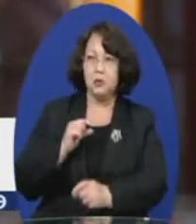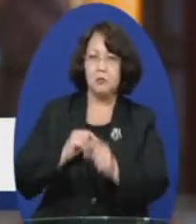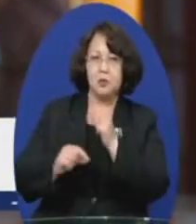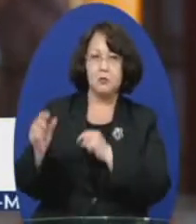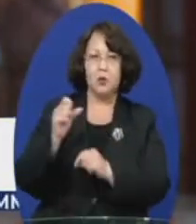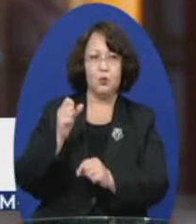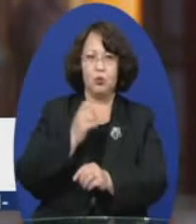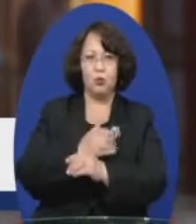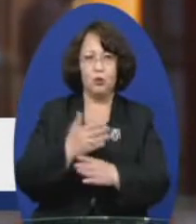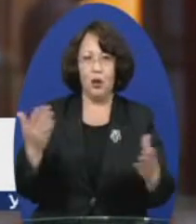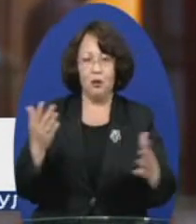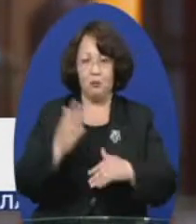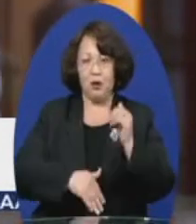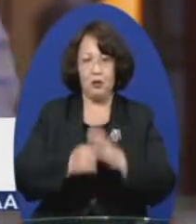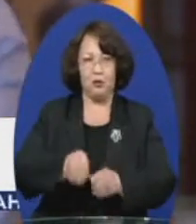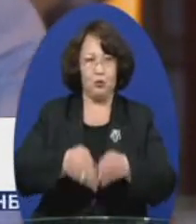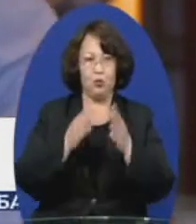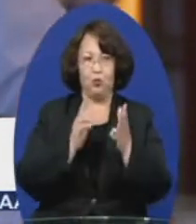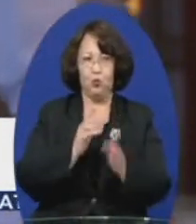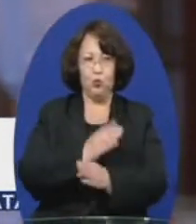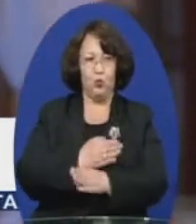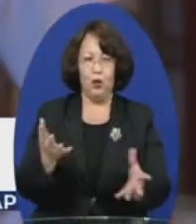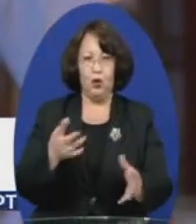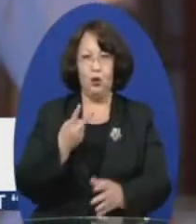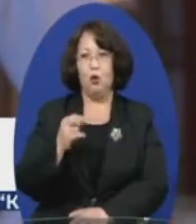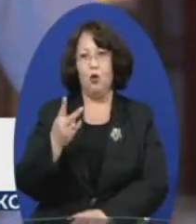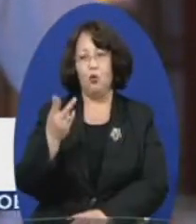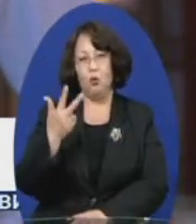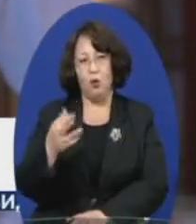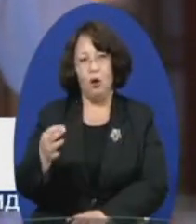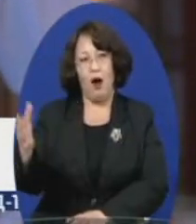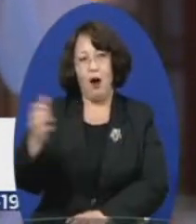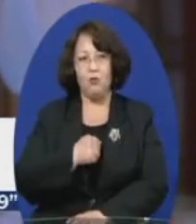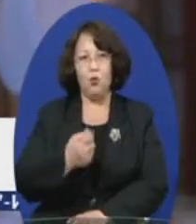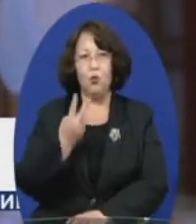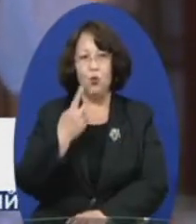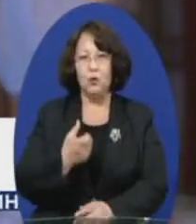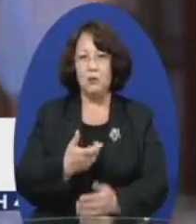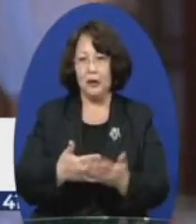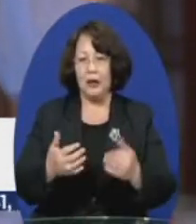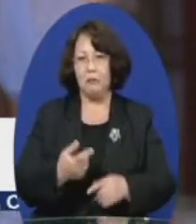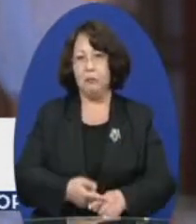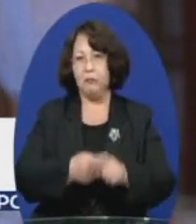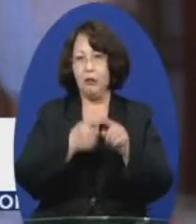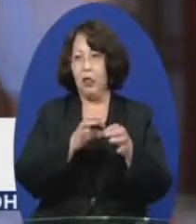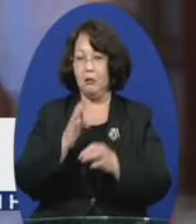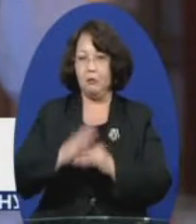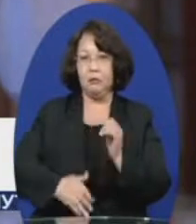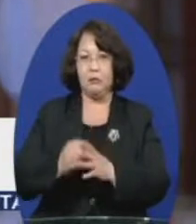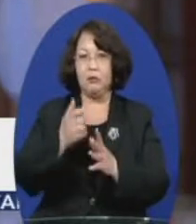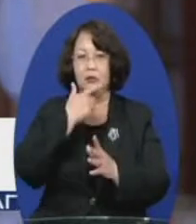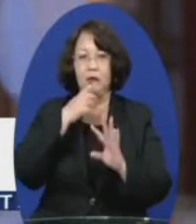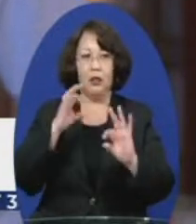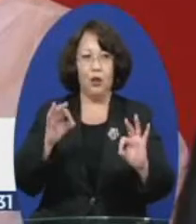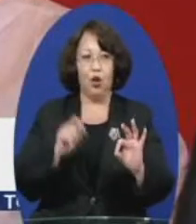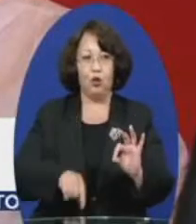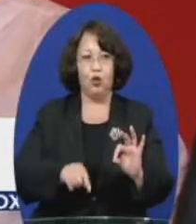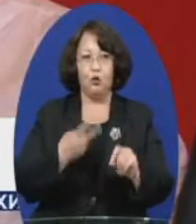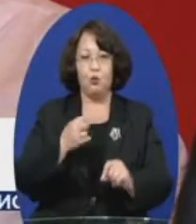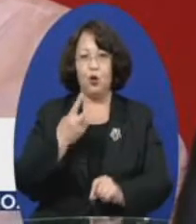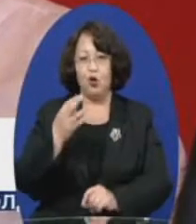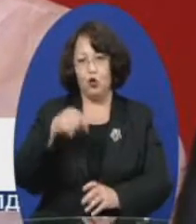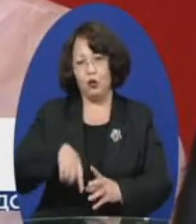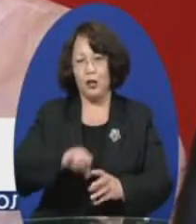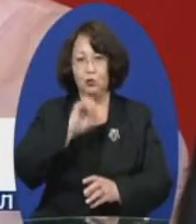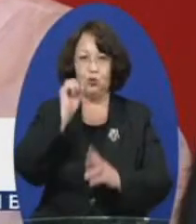учраас дуусах байна. Тэгээ одоо энэ үлдсэн мөнгөө ирэх жил авах. Бид энэ өмнө өсөлттэй шалтгаалаад энэ байсан гэдэг утгаар хэлэхгүй нэ. Нэг жил манай энэ мөнгөө шийдэж өгөөч